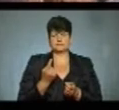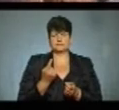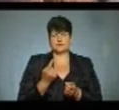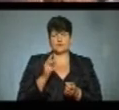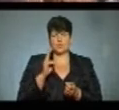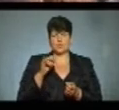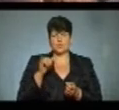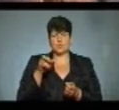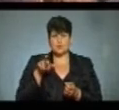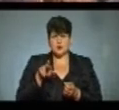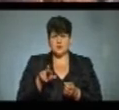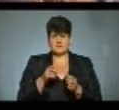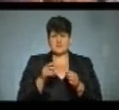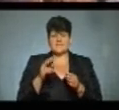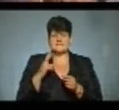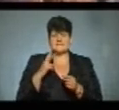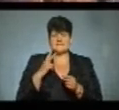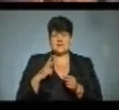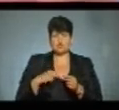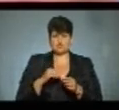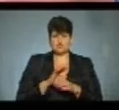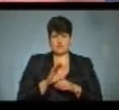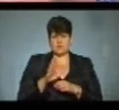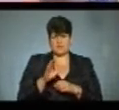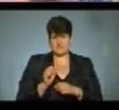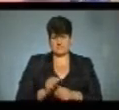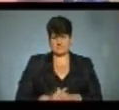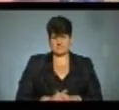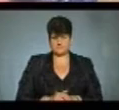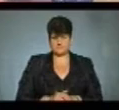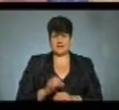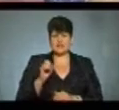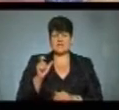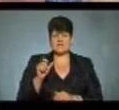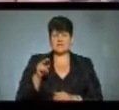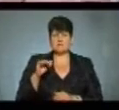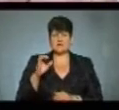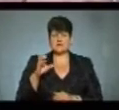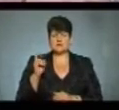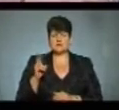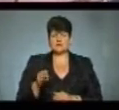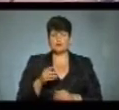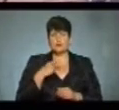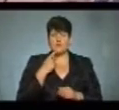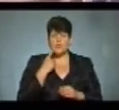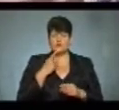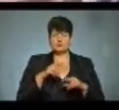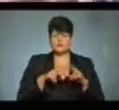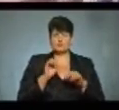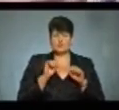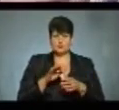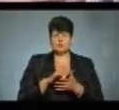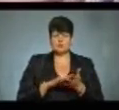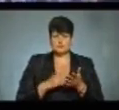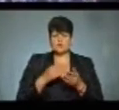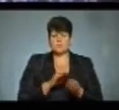куля, куля французького виробництва. Єпископ Бучицької єпархії Дмитро Григорай каже, будівництво можна продовжувати,